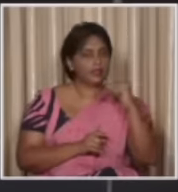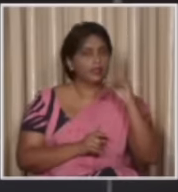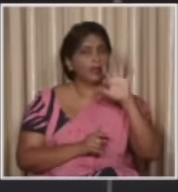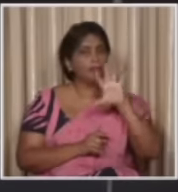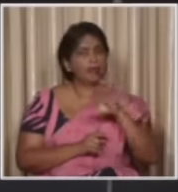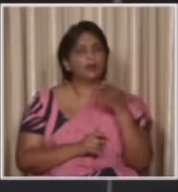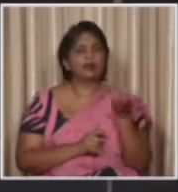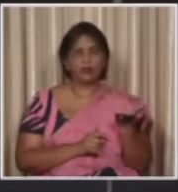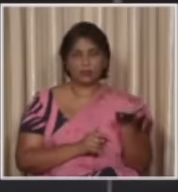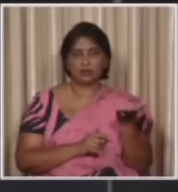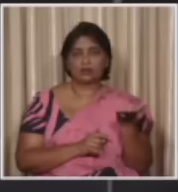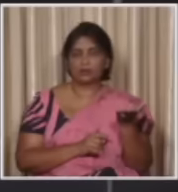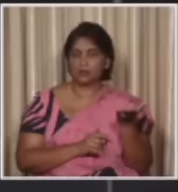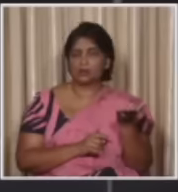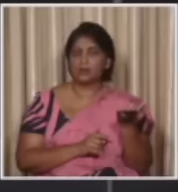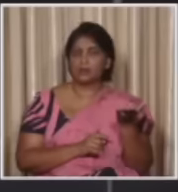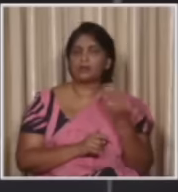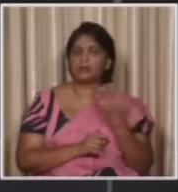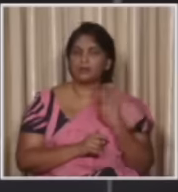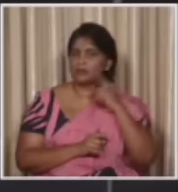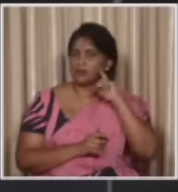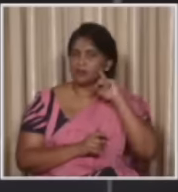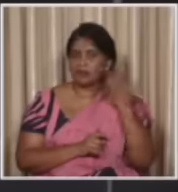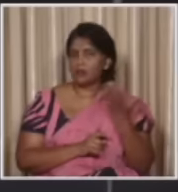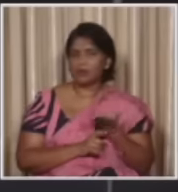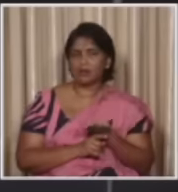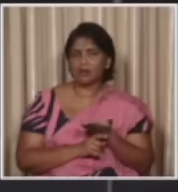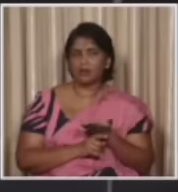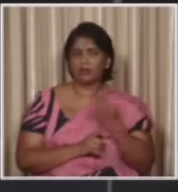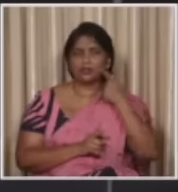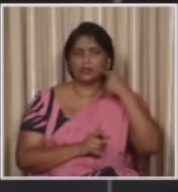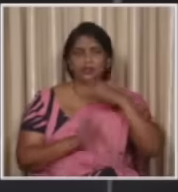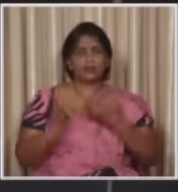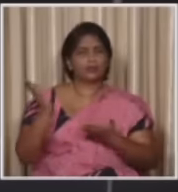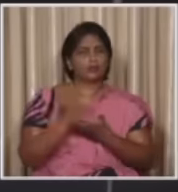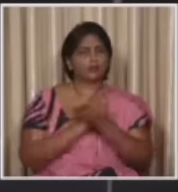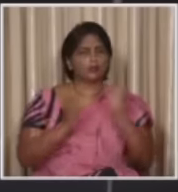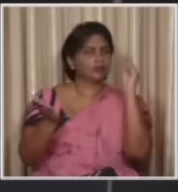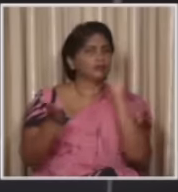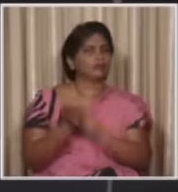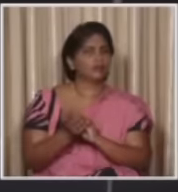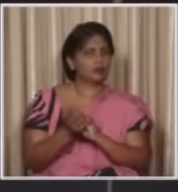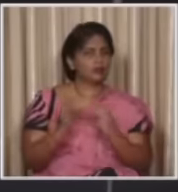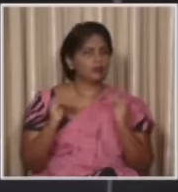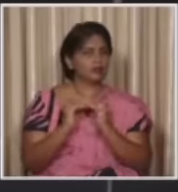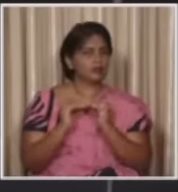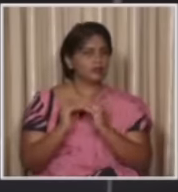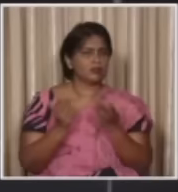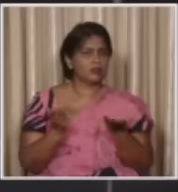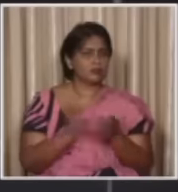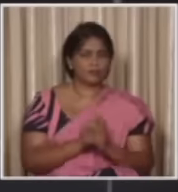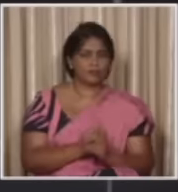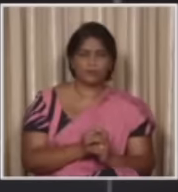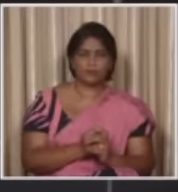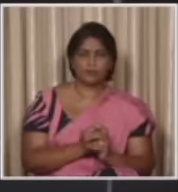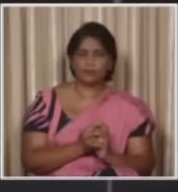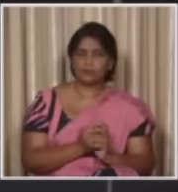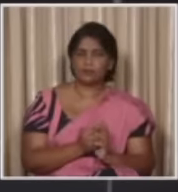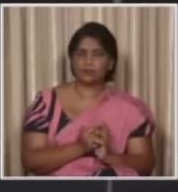pahaok. Dan mama dan ne kuhamad me viswas vangge janot de me vagantiya galapan ne gina karne.